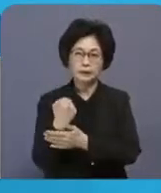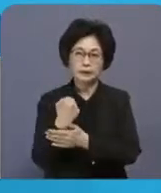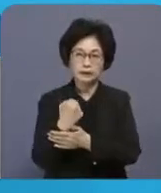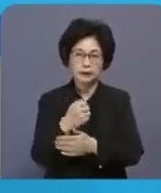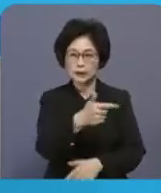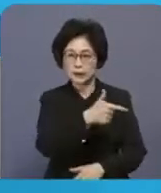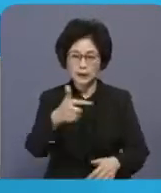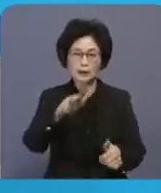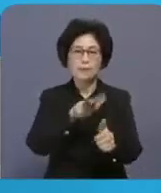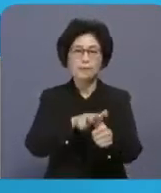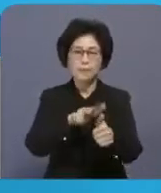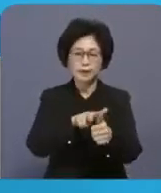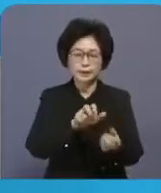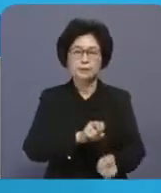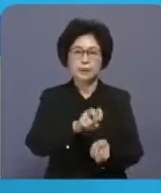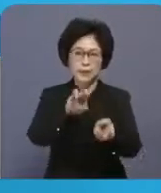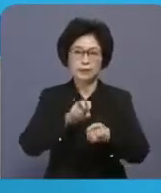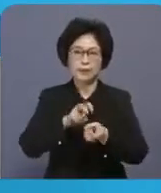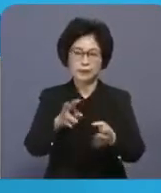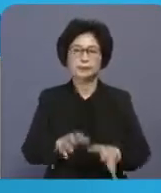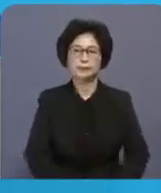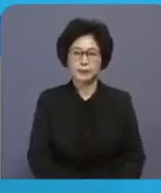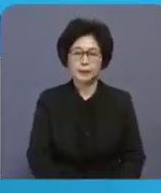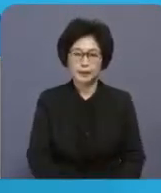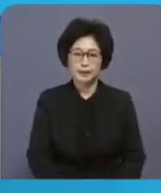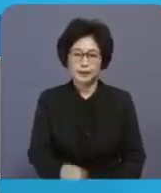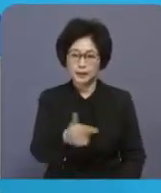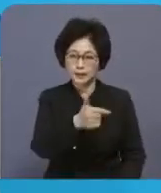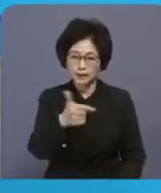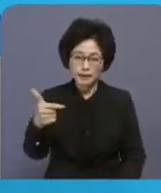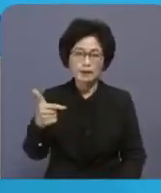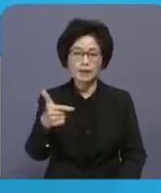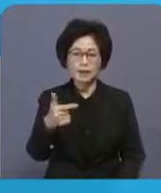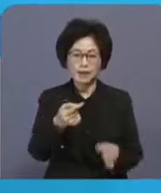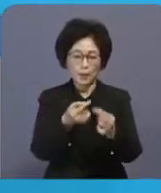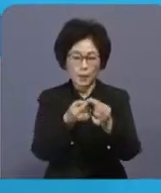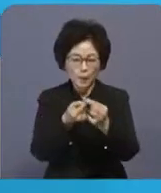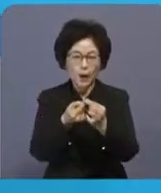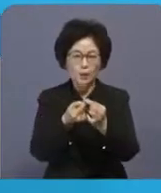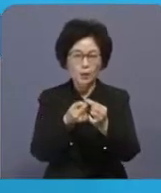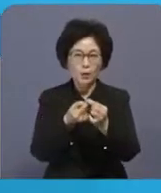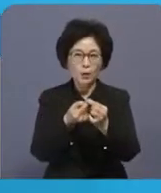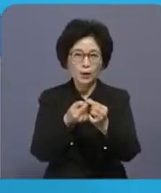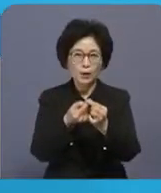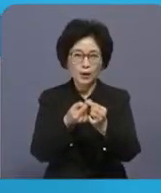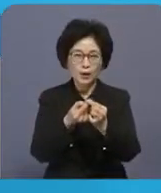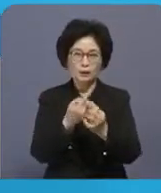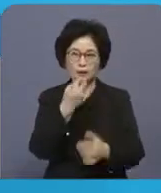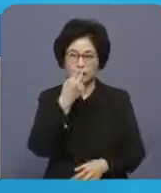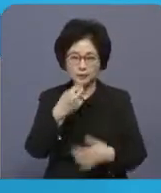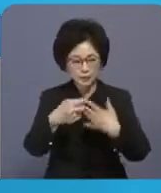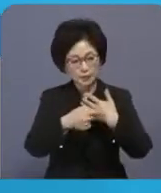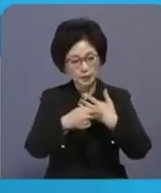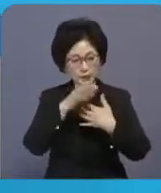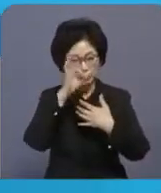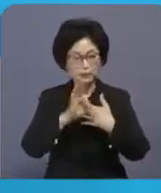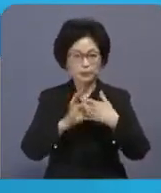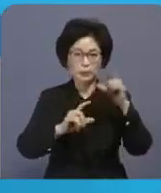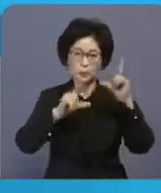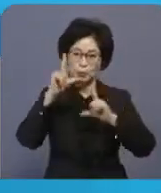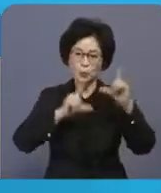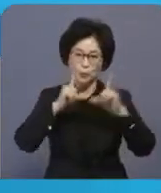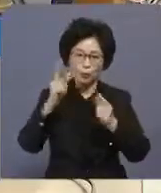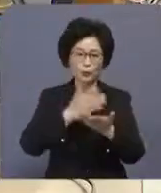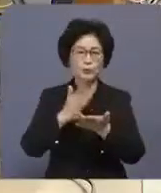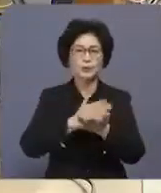대응할 테일 망 다 품 되었습니다 새우젓에 크기 라든지 그 그리고 횡 태를 봐 쓰는 소비자분들이 봄을 할 수